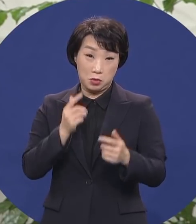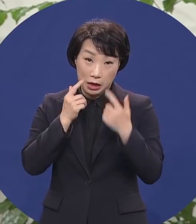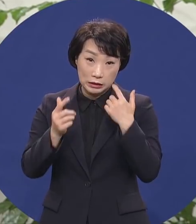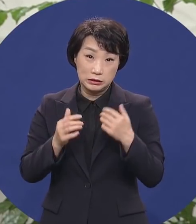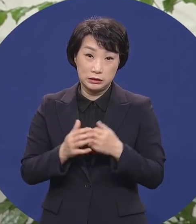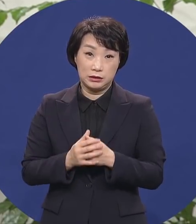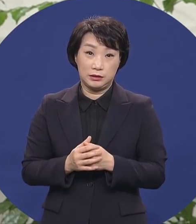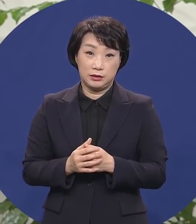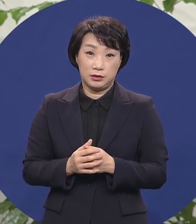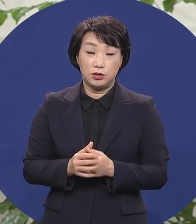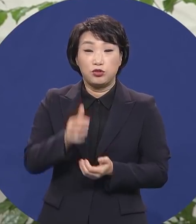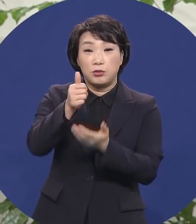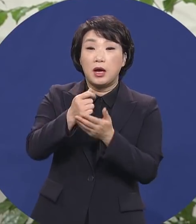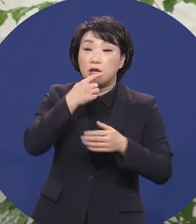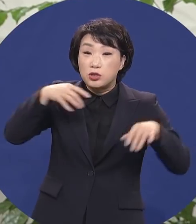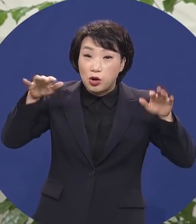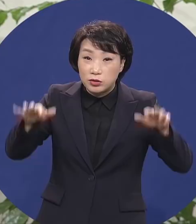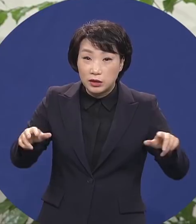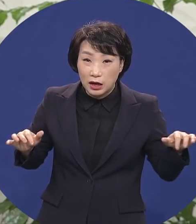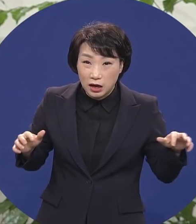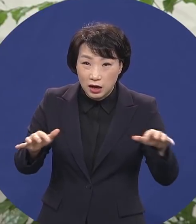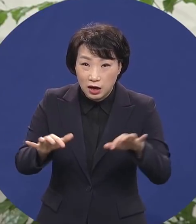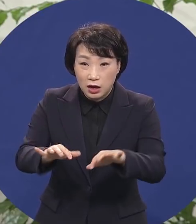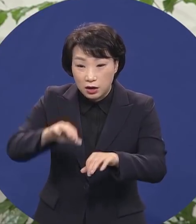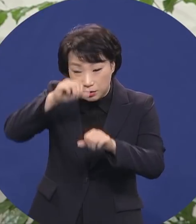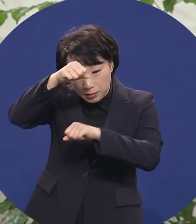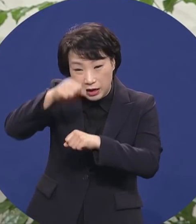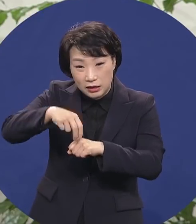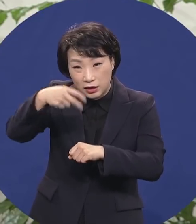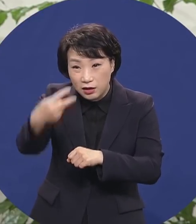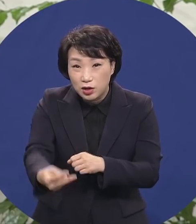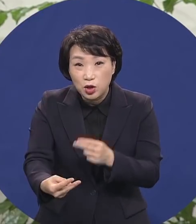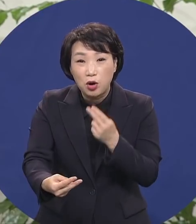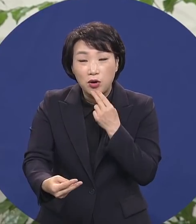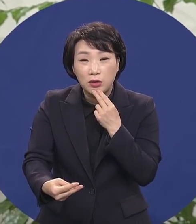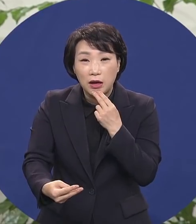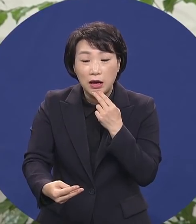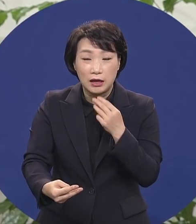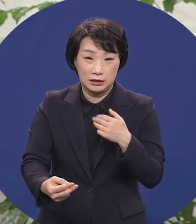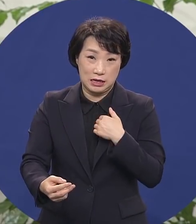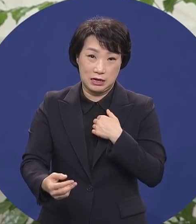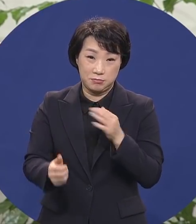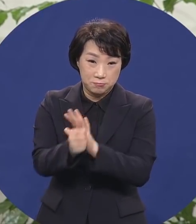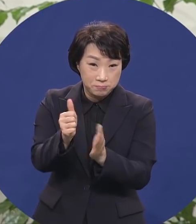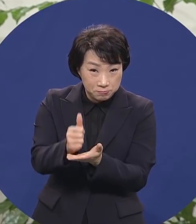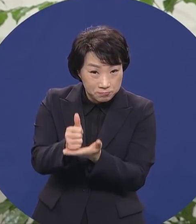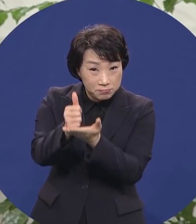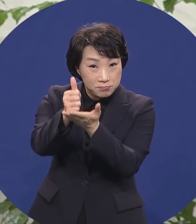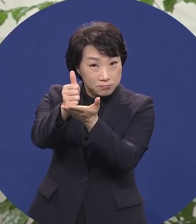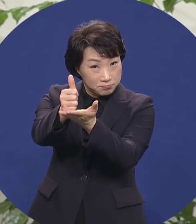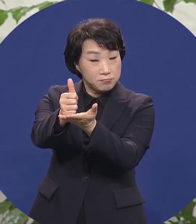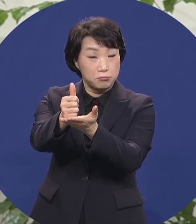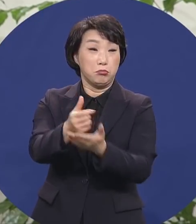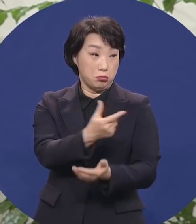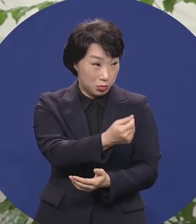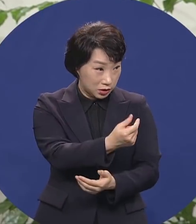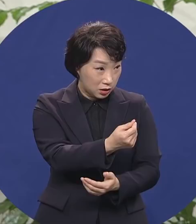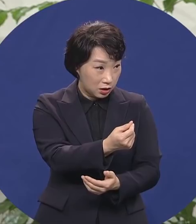분명히 주의 사자가 내 발이 땅에 부딪히지 않도록 잘 모시는 거